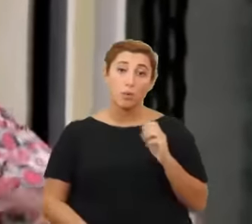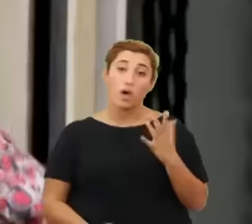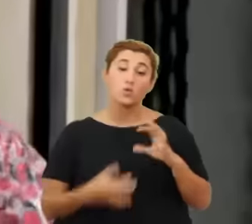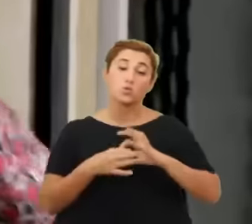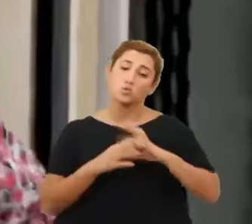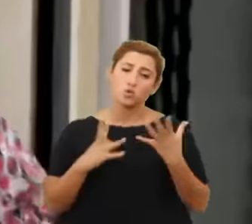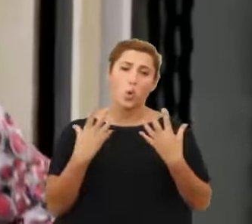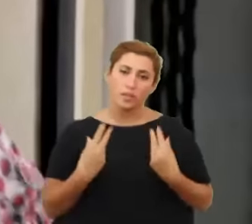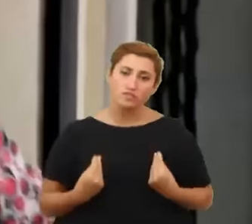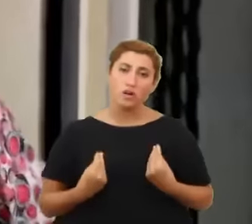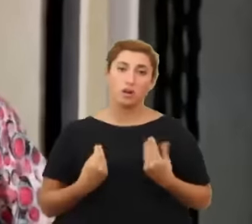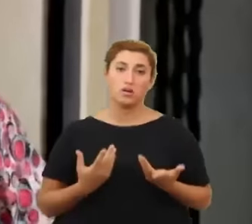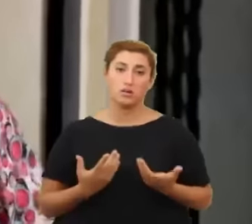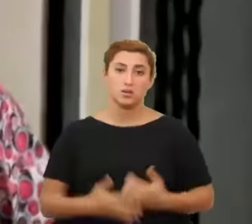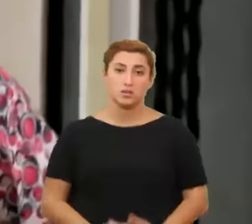yani çözülecek